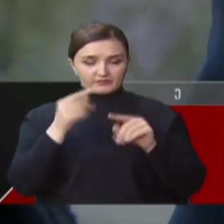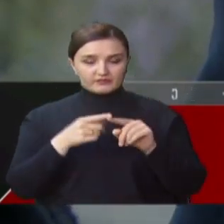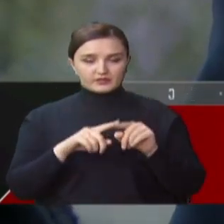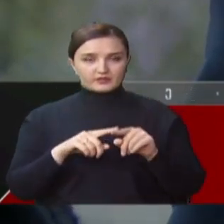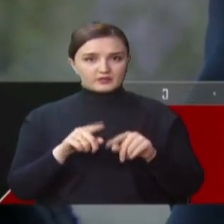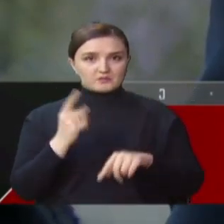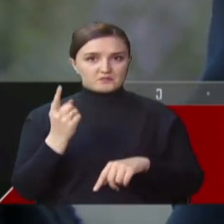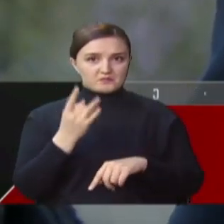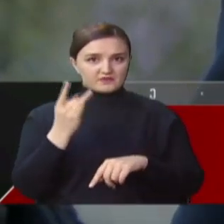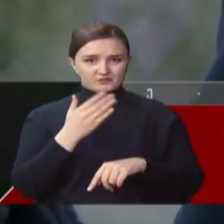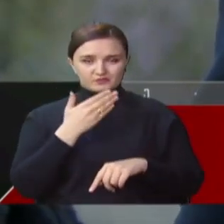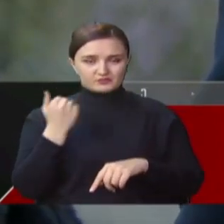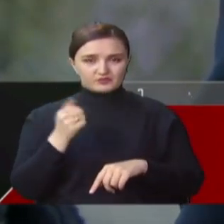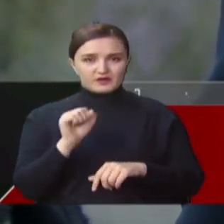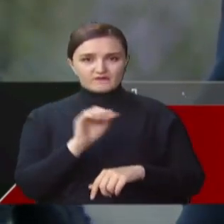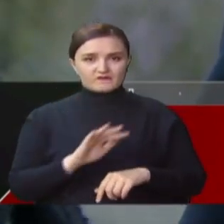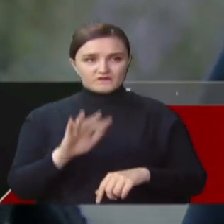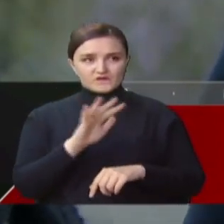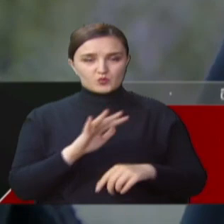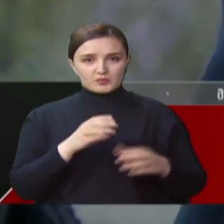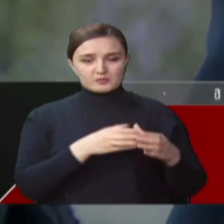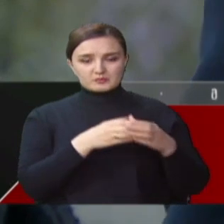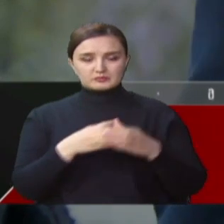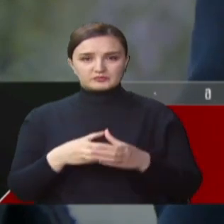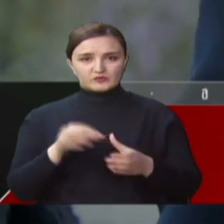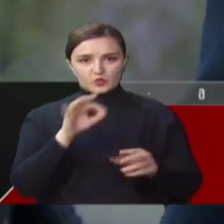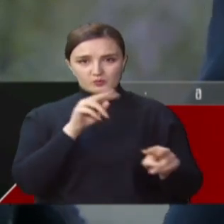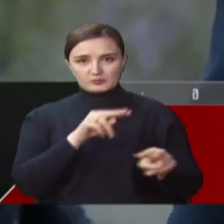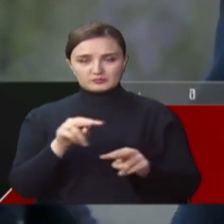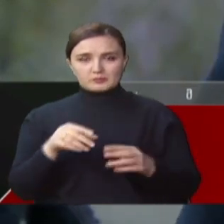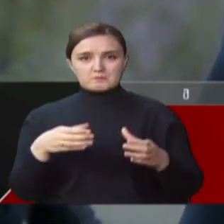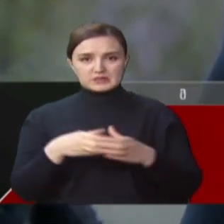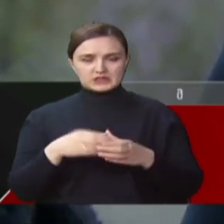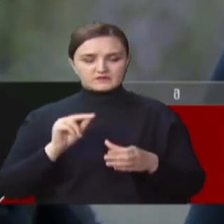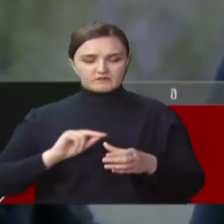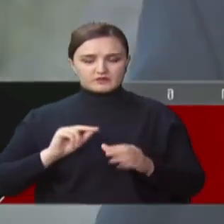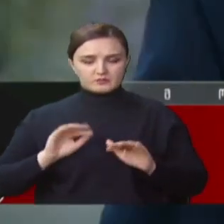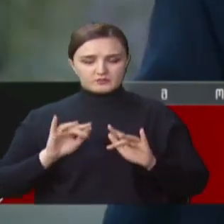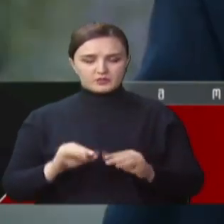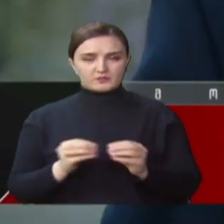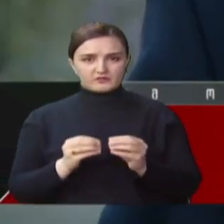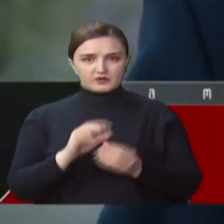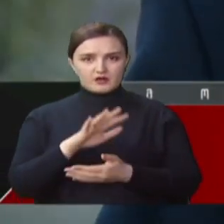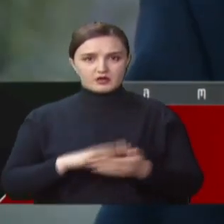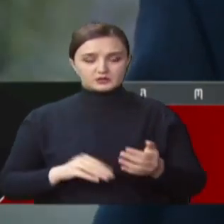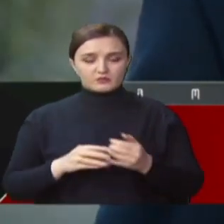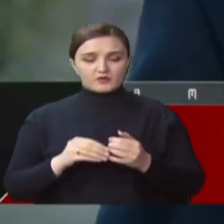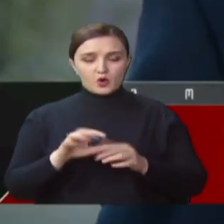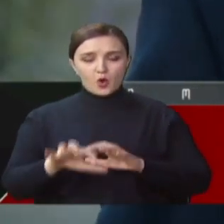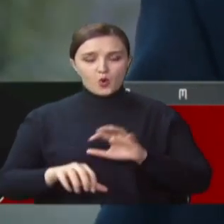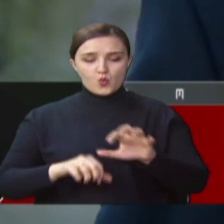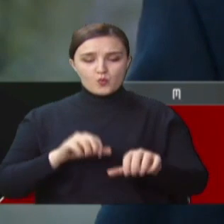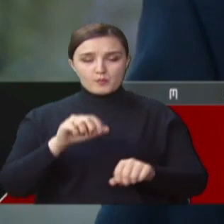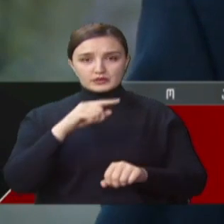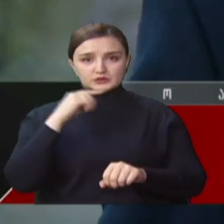ინციდენტი ევროკავშირის მისიასთან დაკავშირებით, მაგრამ მისია აგრძელებს თავის საქმიანობას. საოკუპაციო რეჟიმის